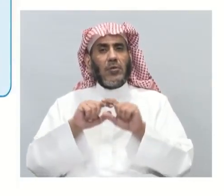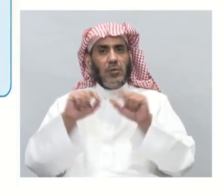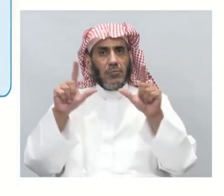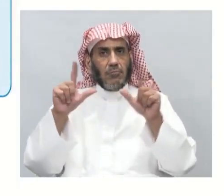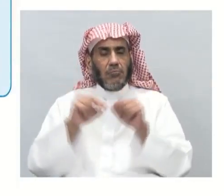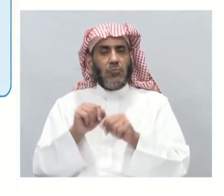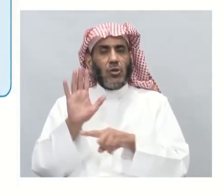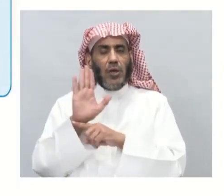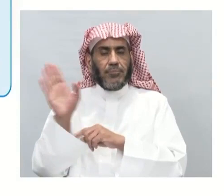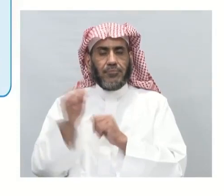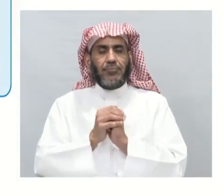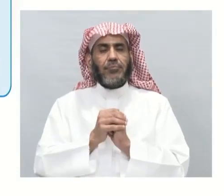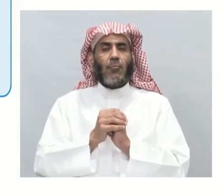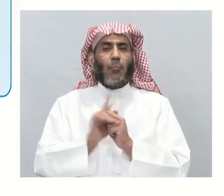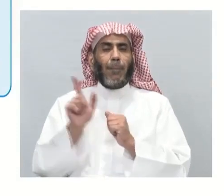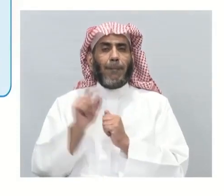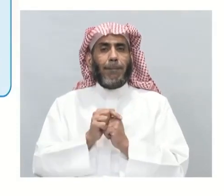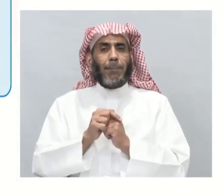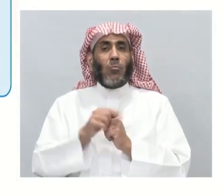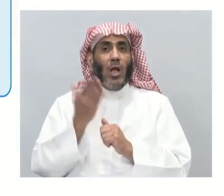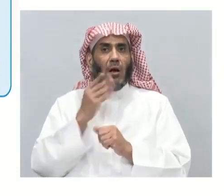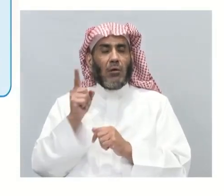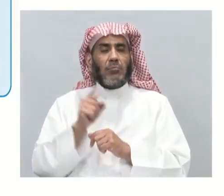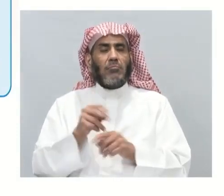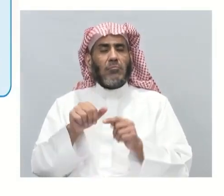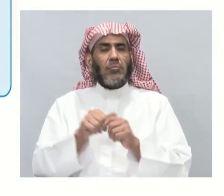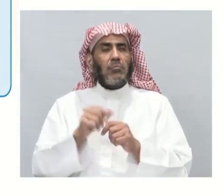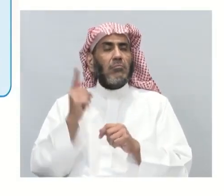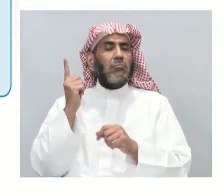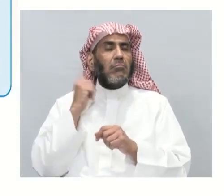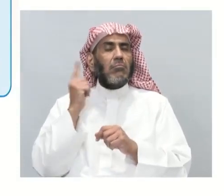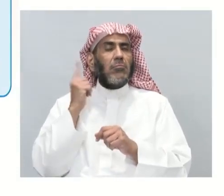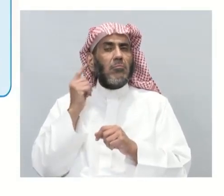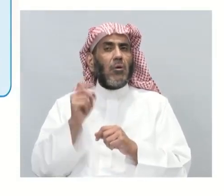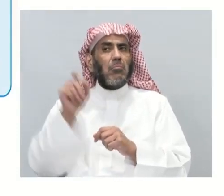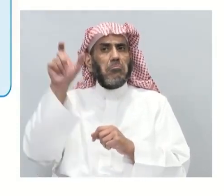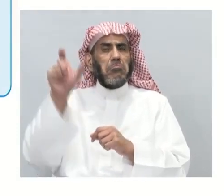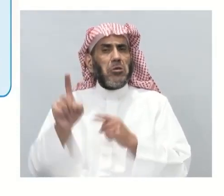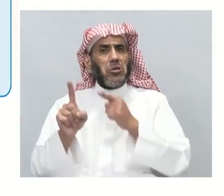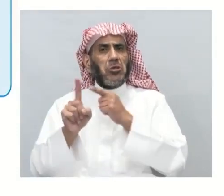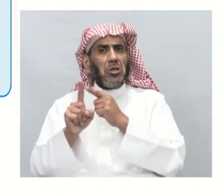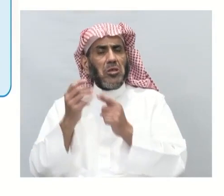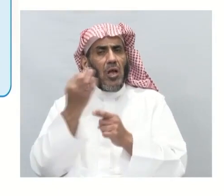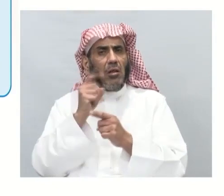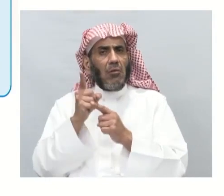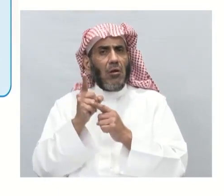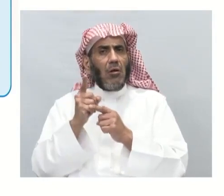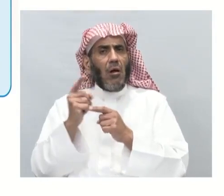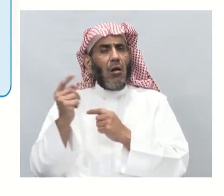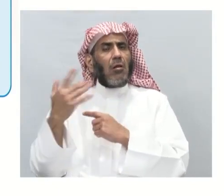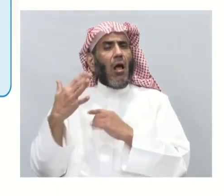للشرائح القادمه هنا يقول الاقرا عندما نستمع الى شخص يتحدث فاننا نتاثر